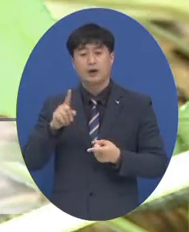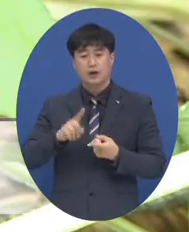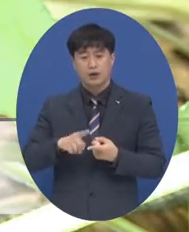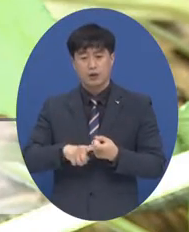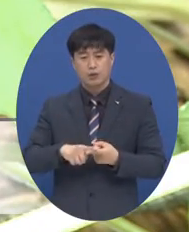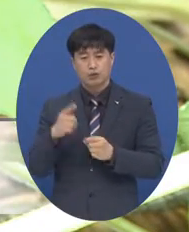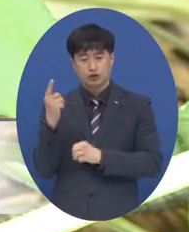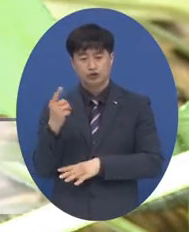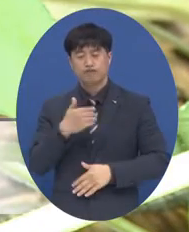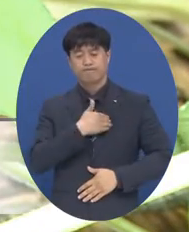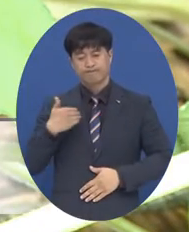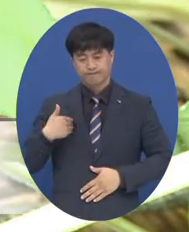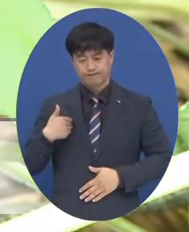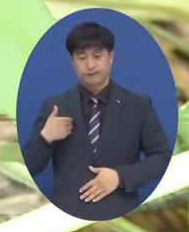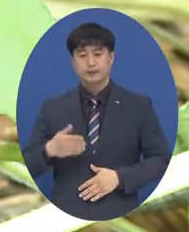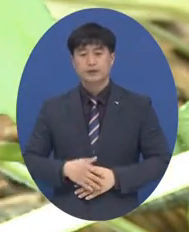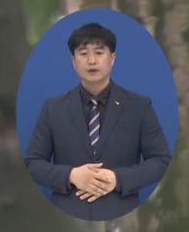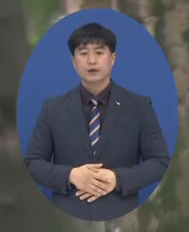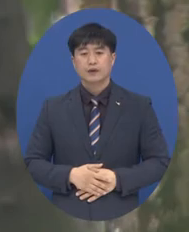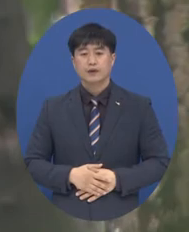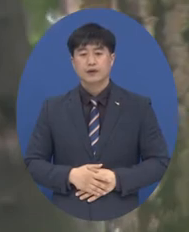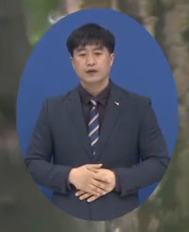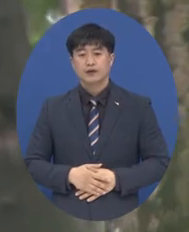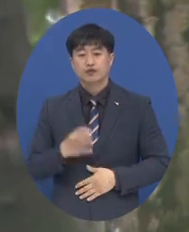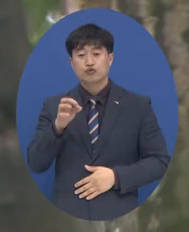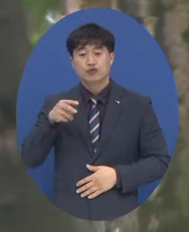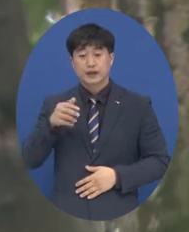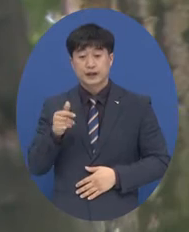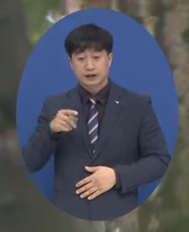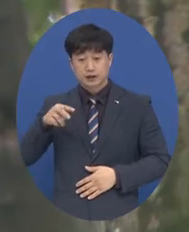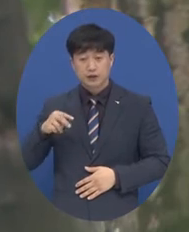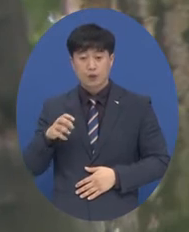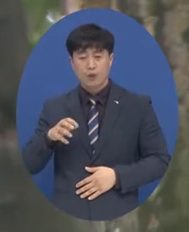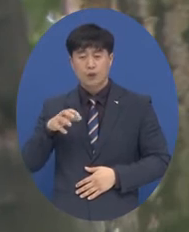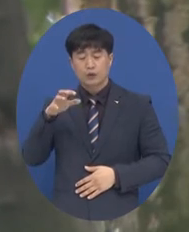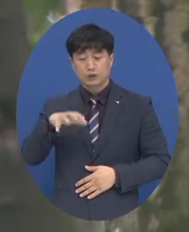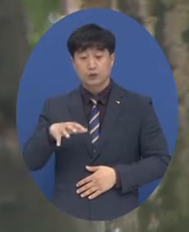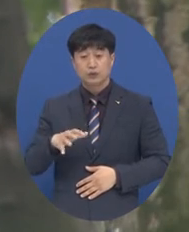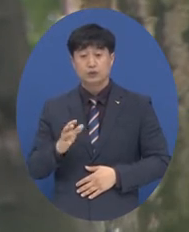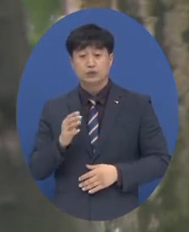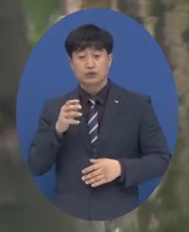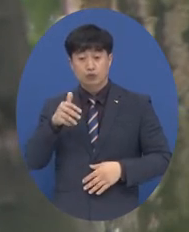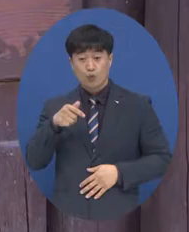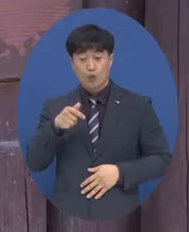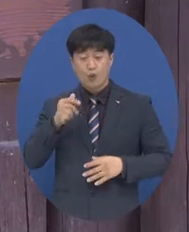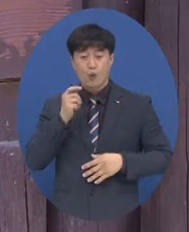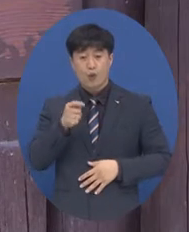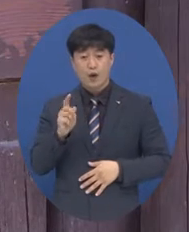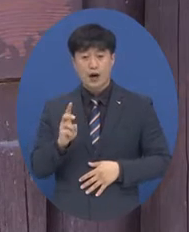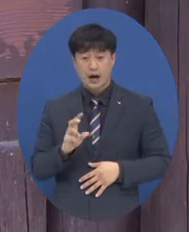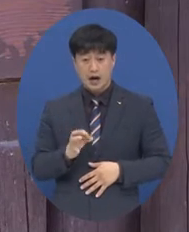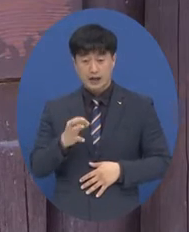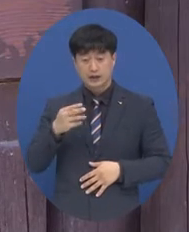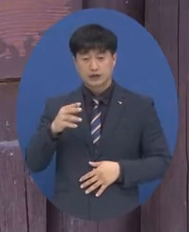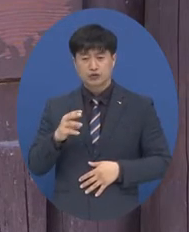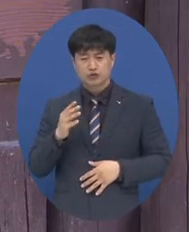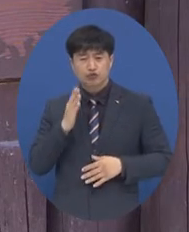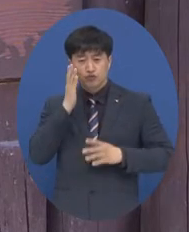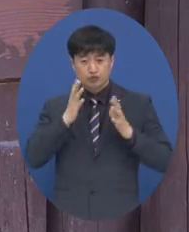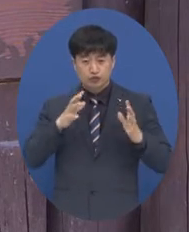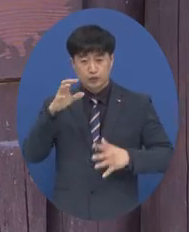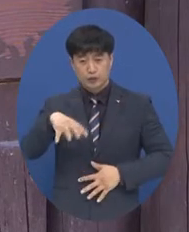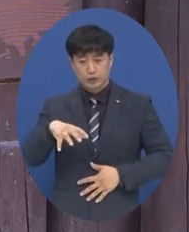따라 기준을 충족한 겁니다 유네스코는 광영 숲에 생태계 모니터링 살림 보고는 물론